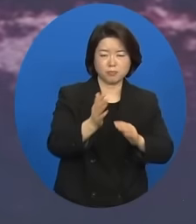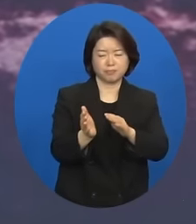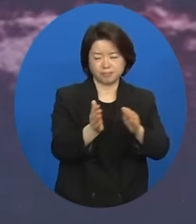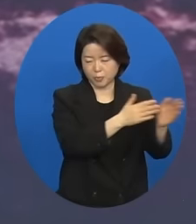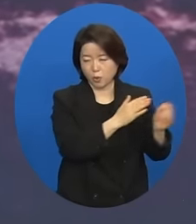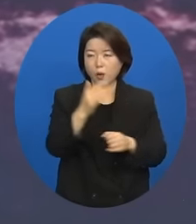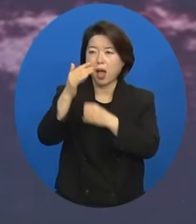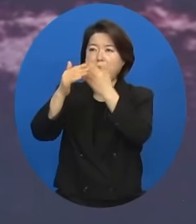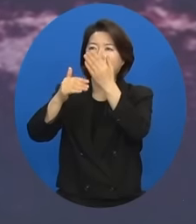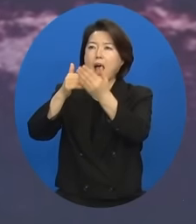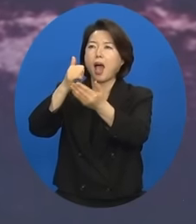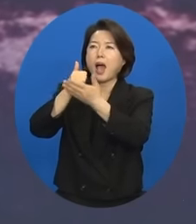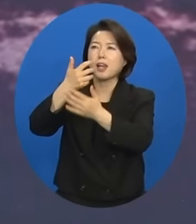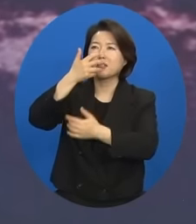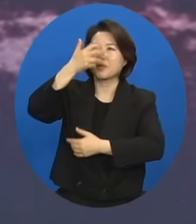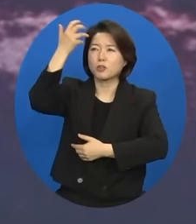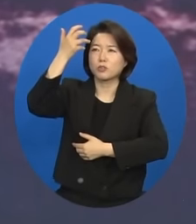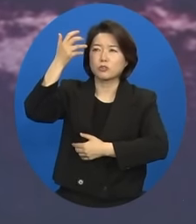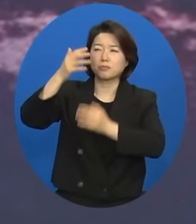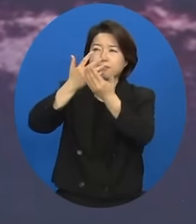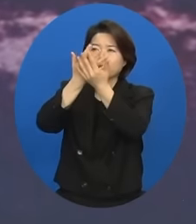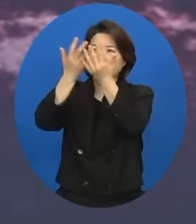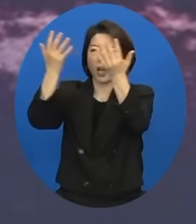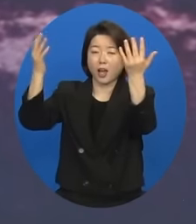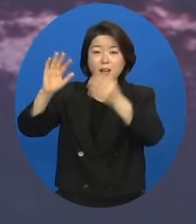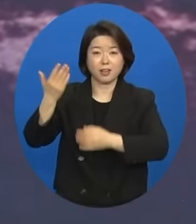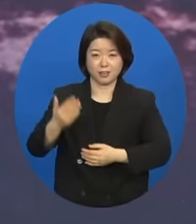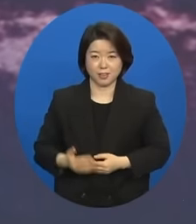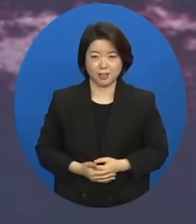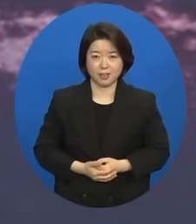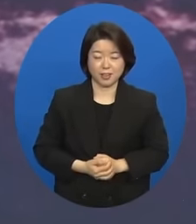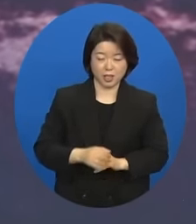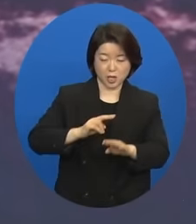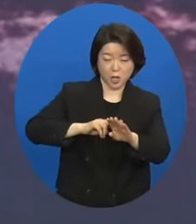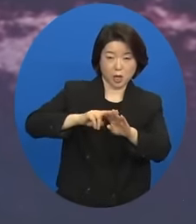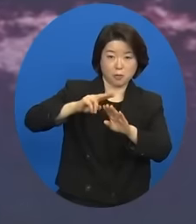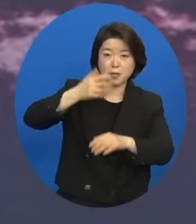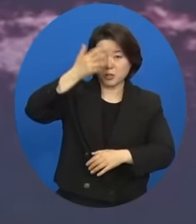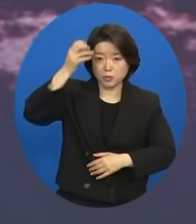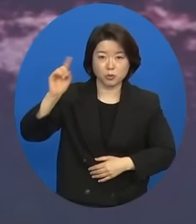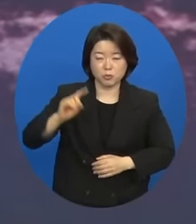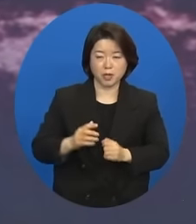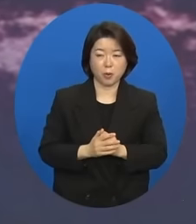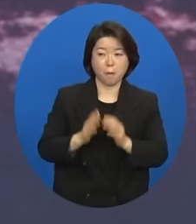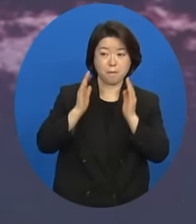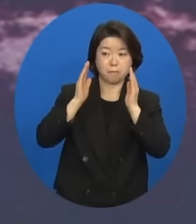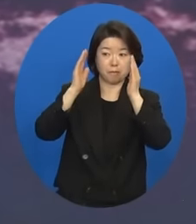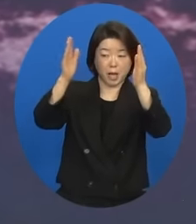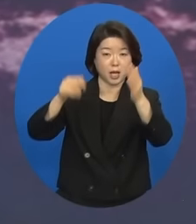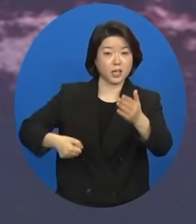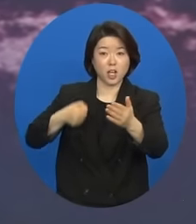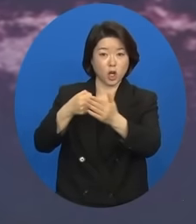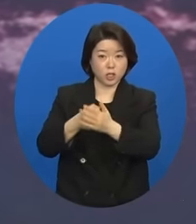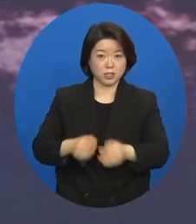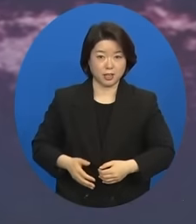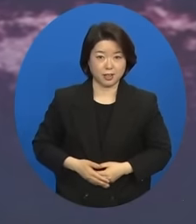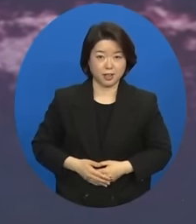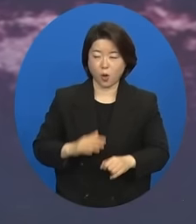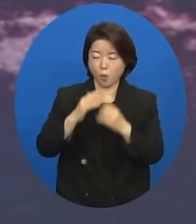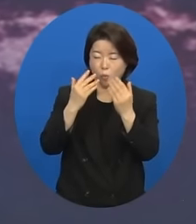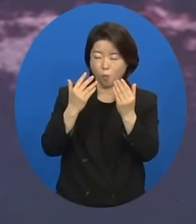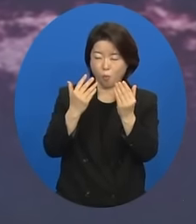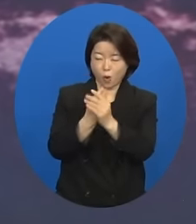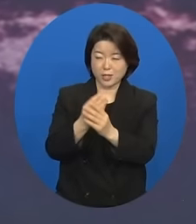되는 거예요 자 그래서이 베드의 경험은 이제 야곱에게서 이런 겁니다 방향이 정해진 거예요 아직 완전히 하나님의 사람은